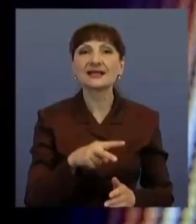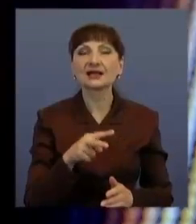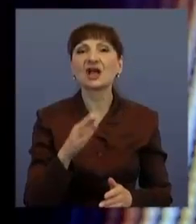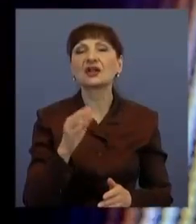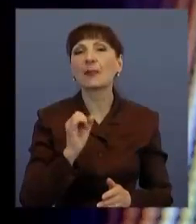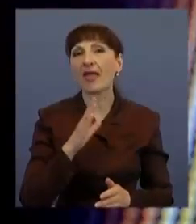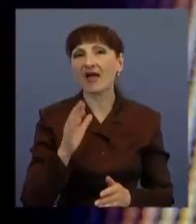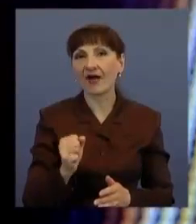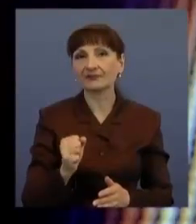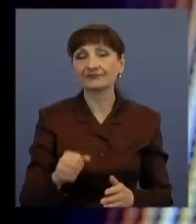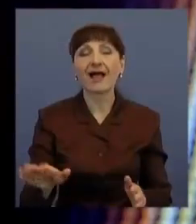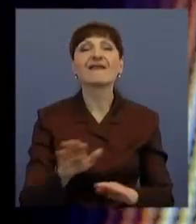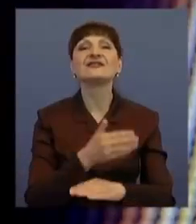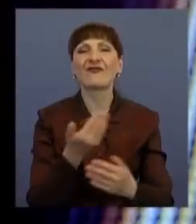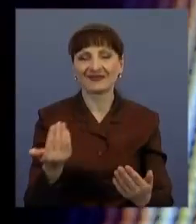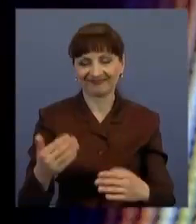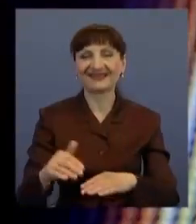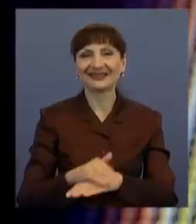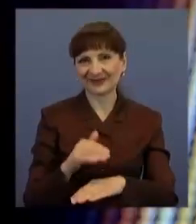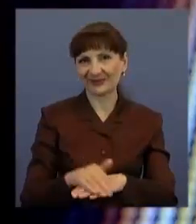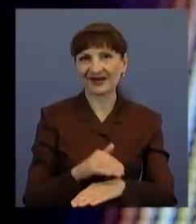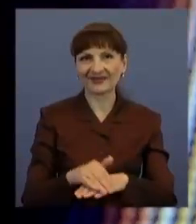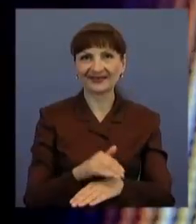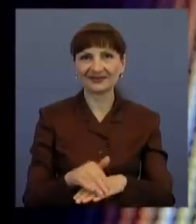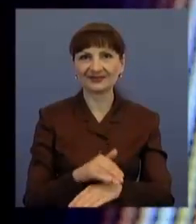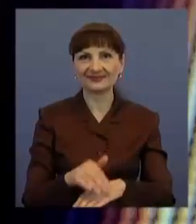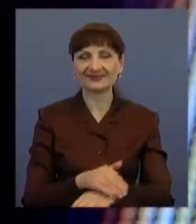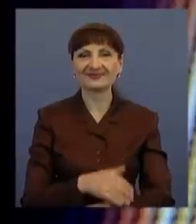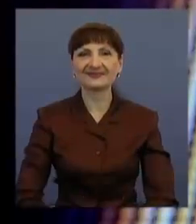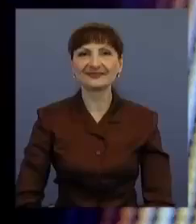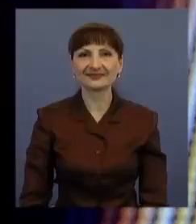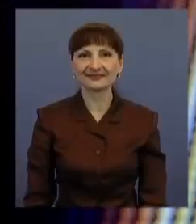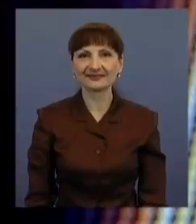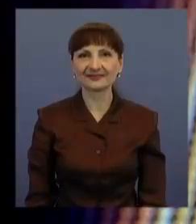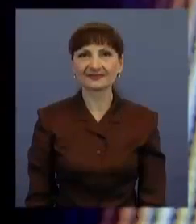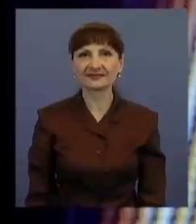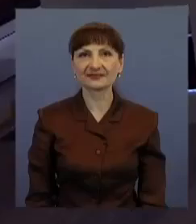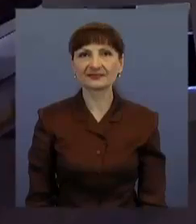Шелкобаева. Я же с вами на этом прощаюсь. Всего доброго и до свидания.